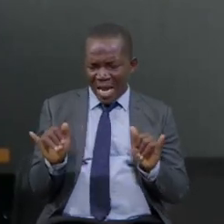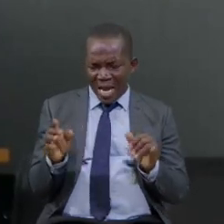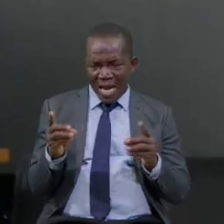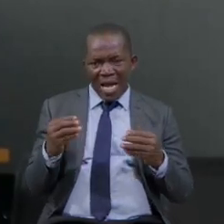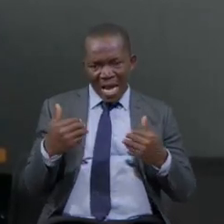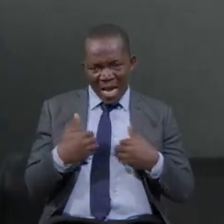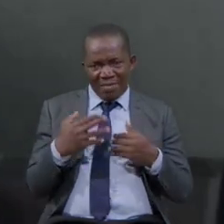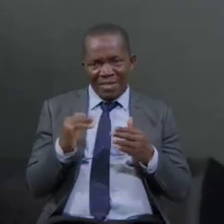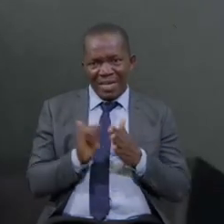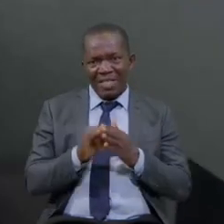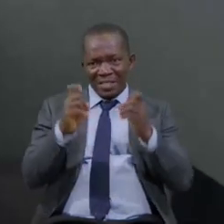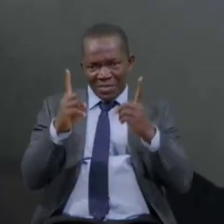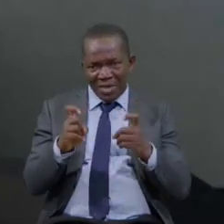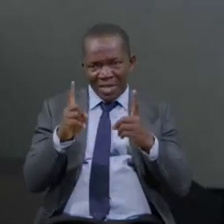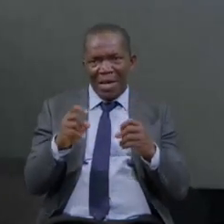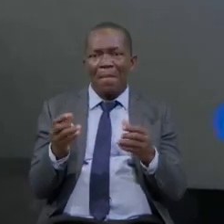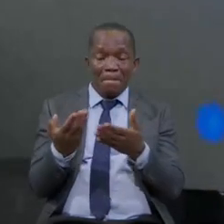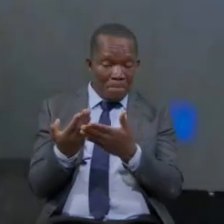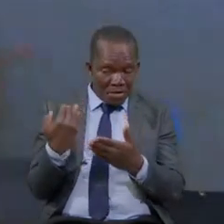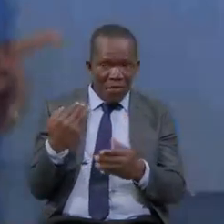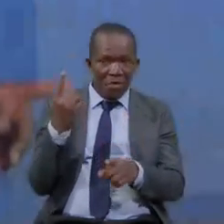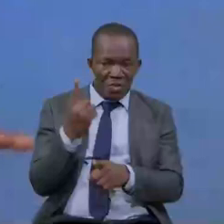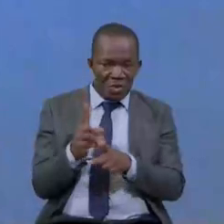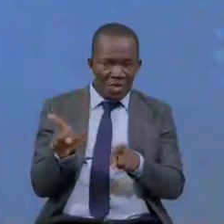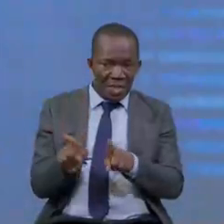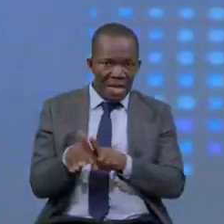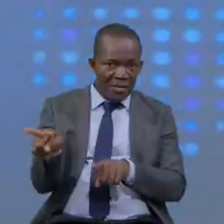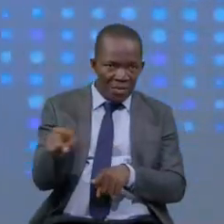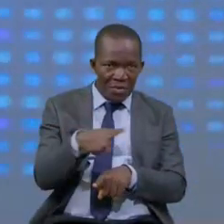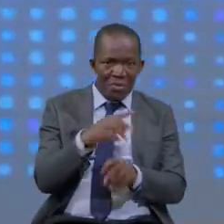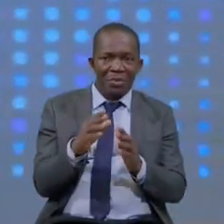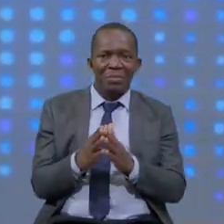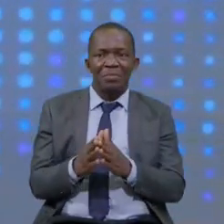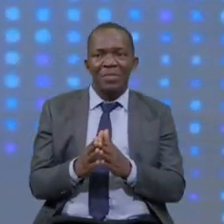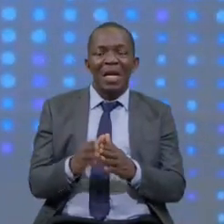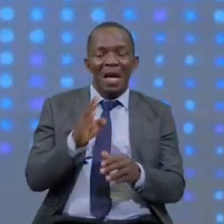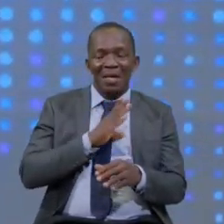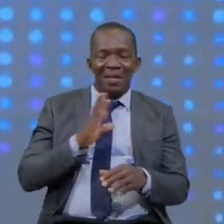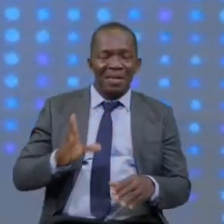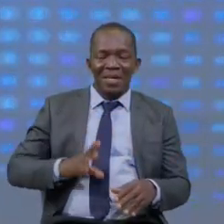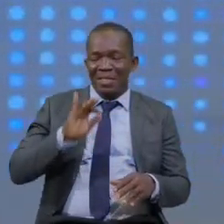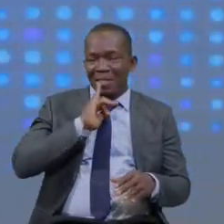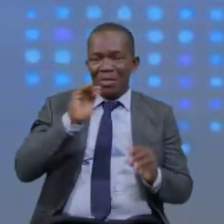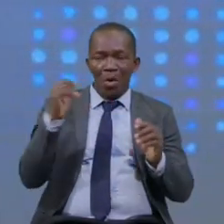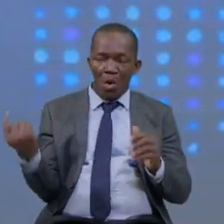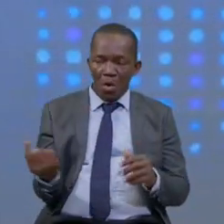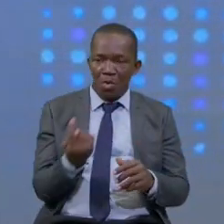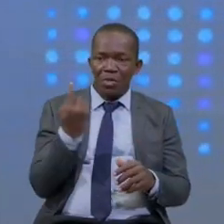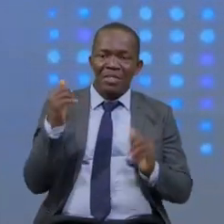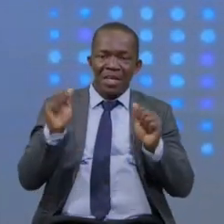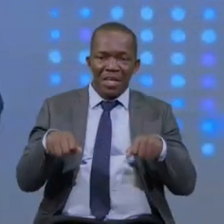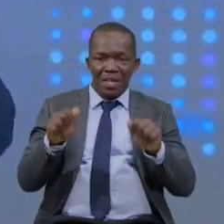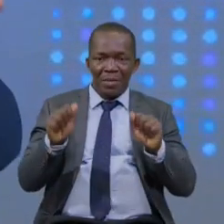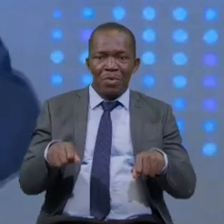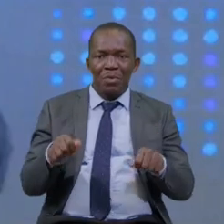a aidés à vaincre. Et ce Christ est toujours capable. Il est le sauveur toujours